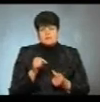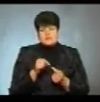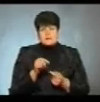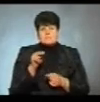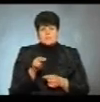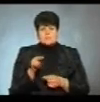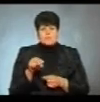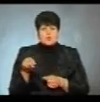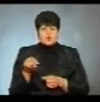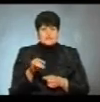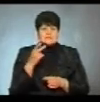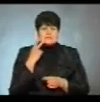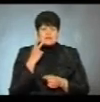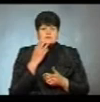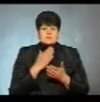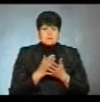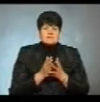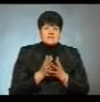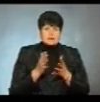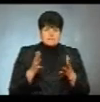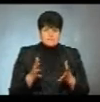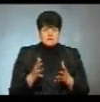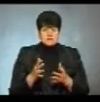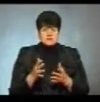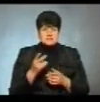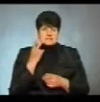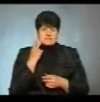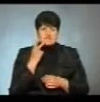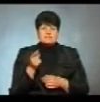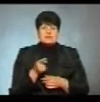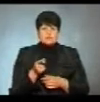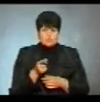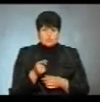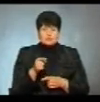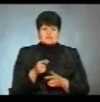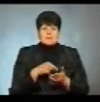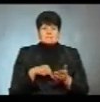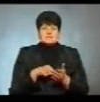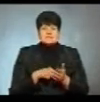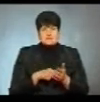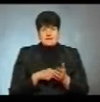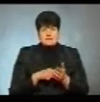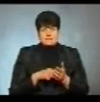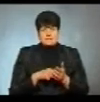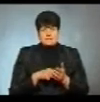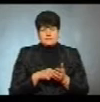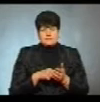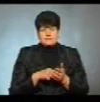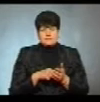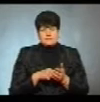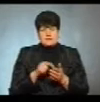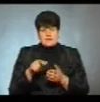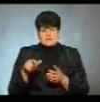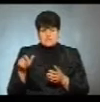Порошенко завжди набирав найбільше саме в Тернополі, тому що це міське населення. І